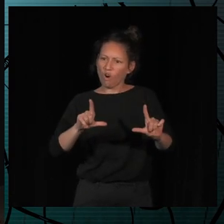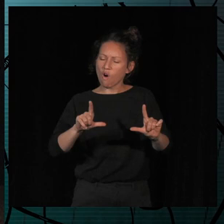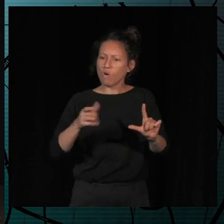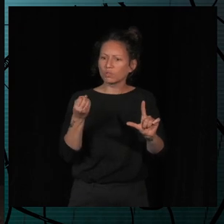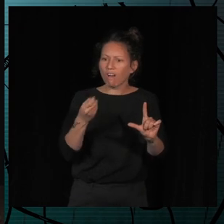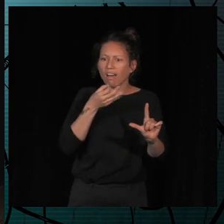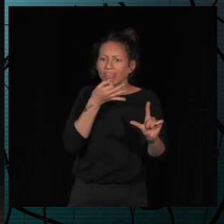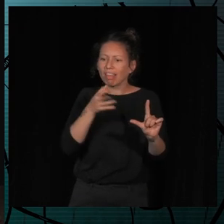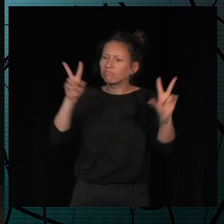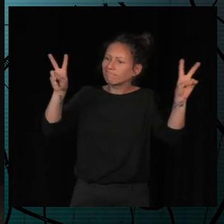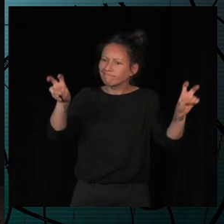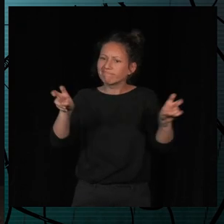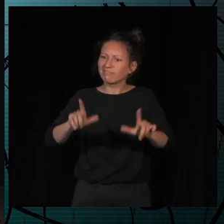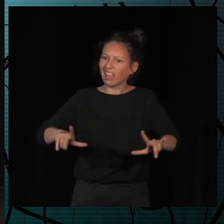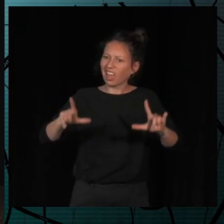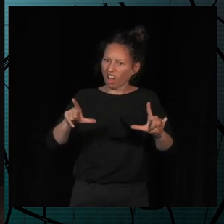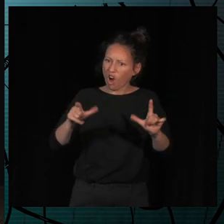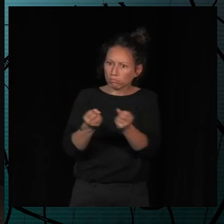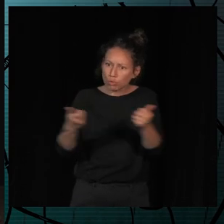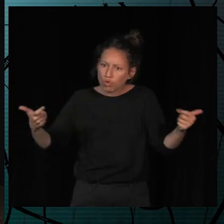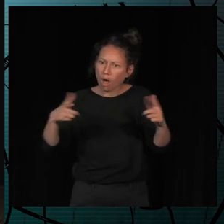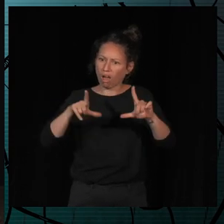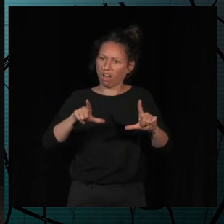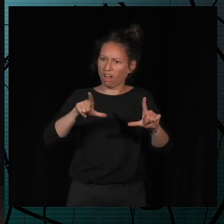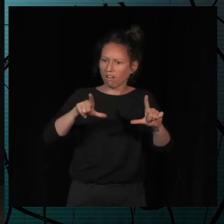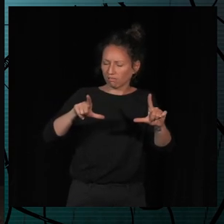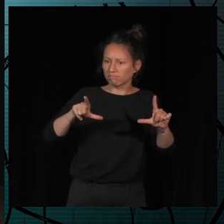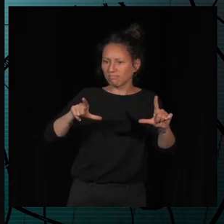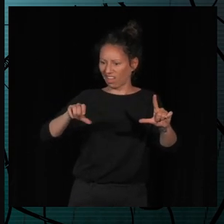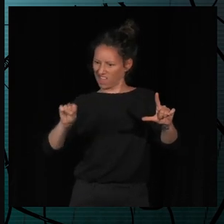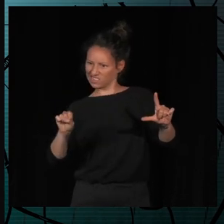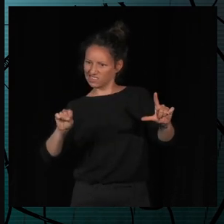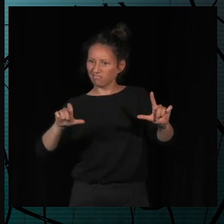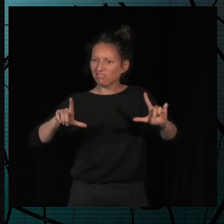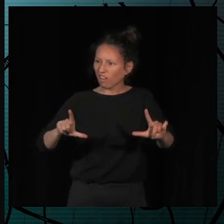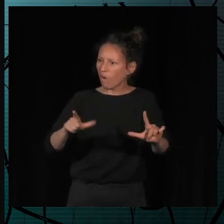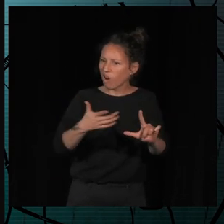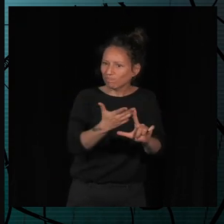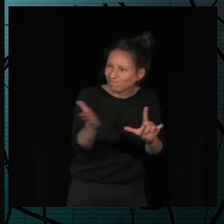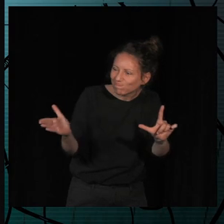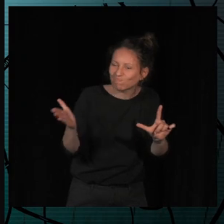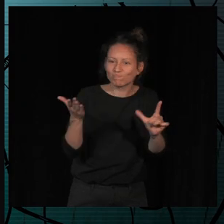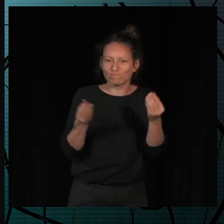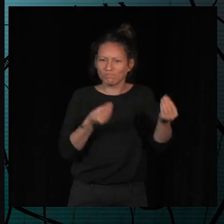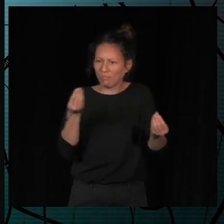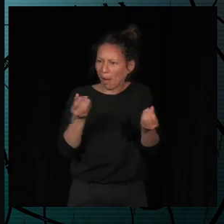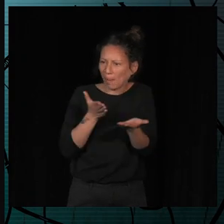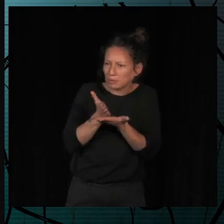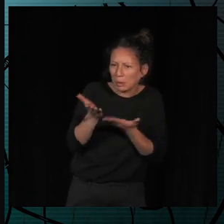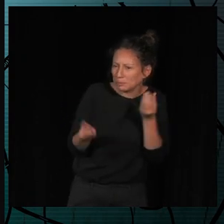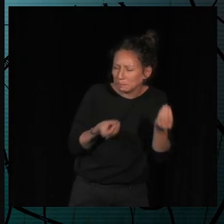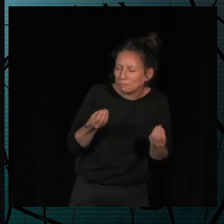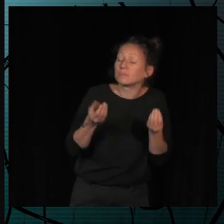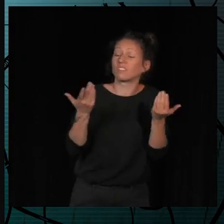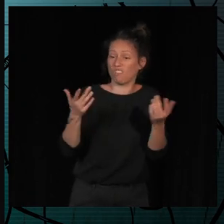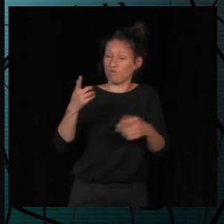s'il y avait un grand Z tout attaché les écrans ça veut pas forcément dire grand-chose scientifiquement de base c'est une notion qui